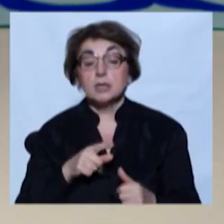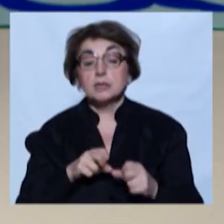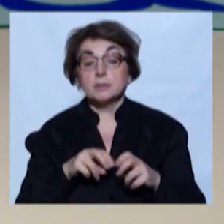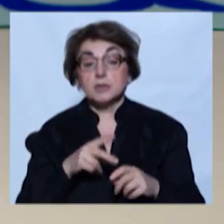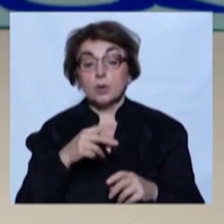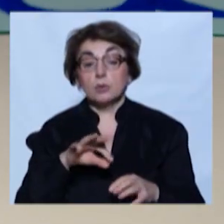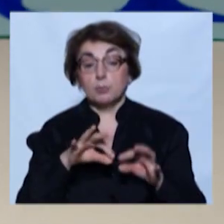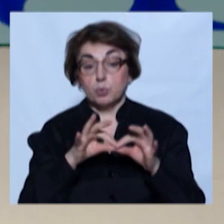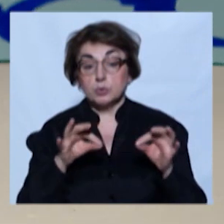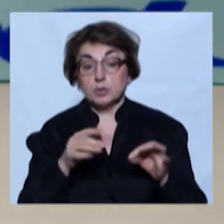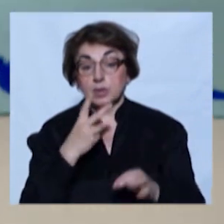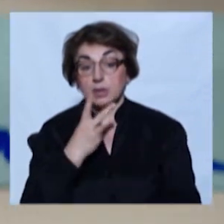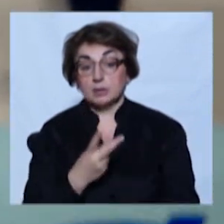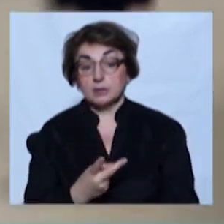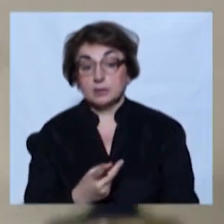ქაღალდი.